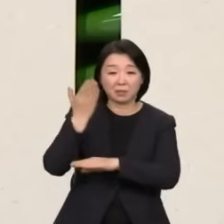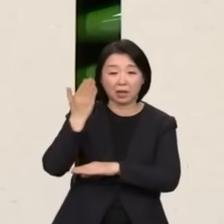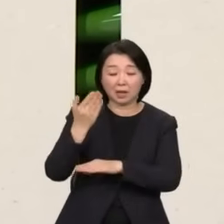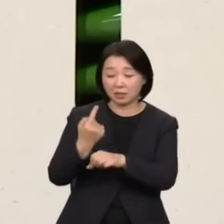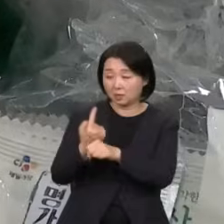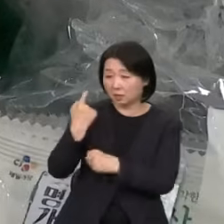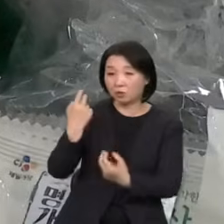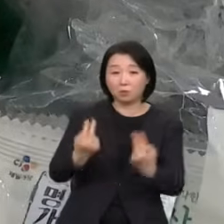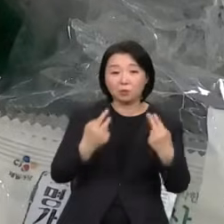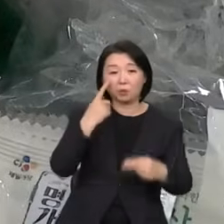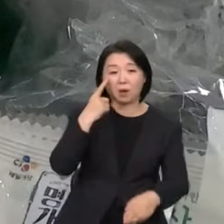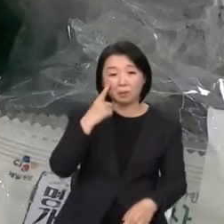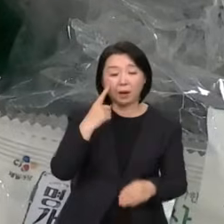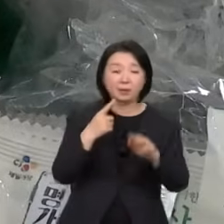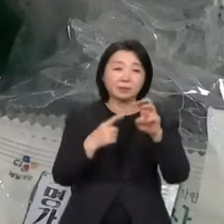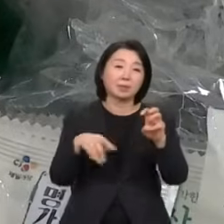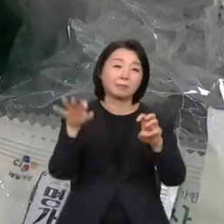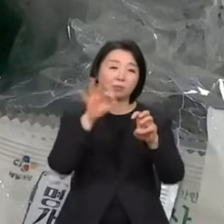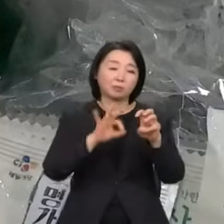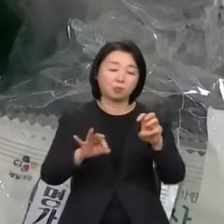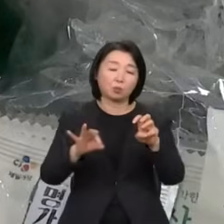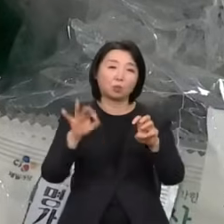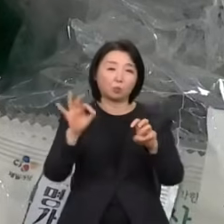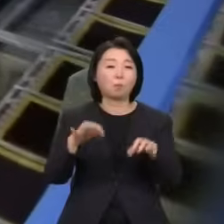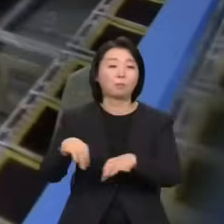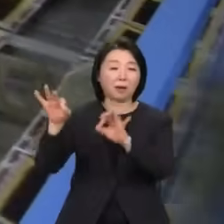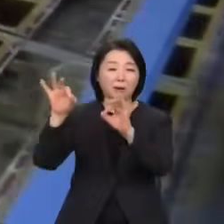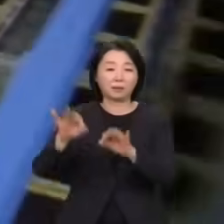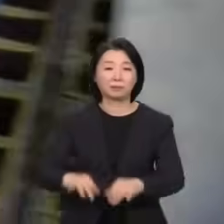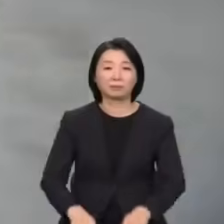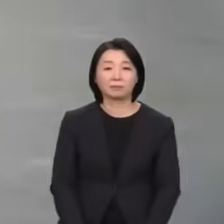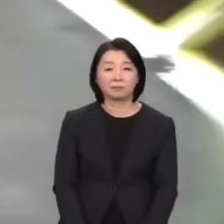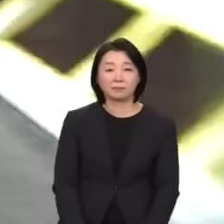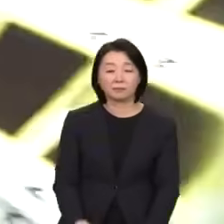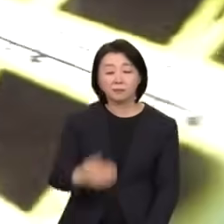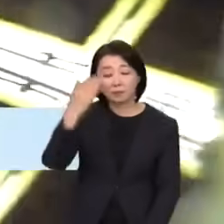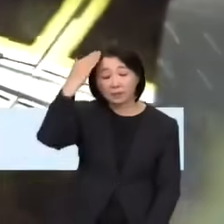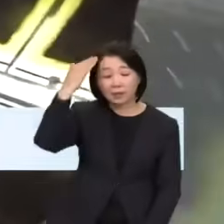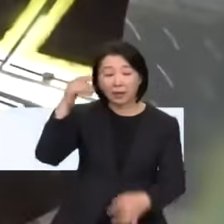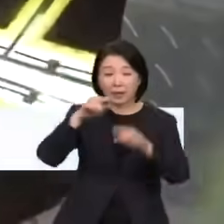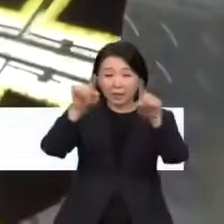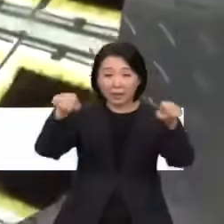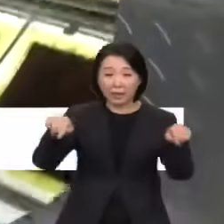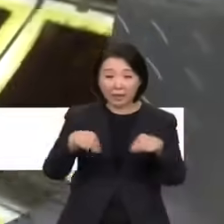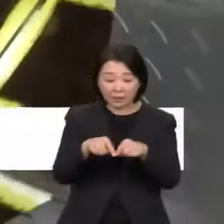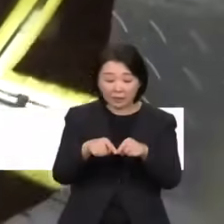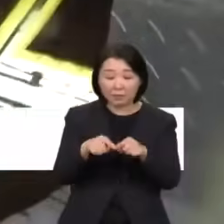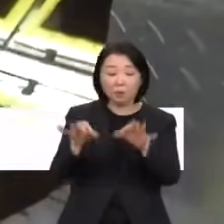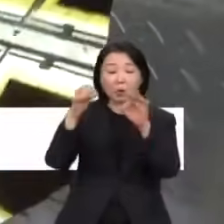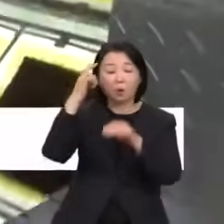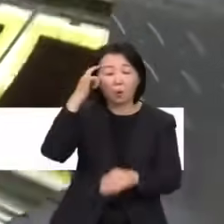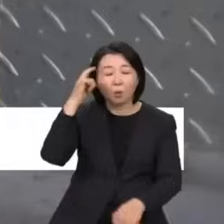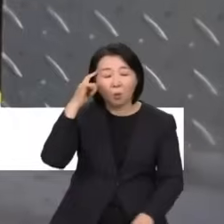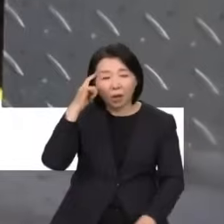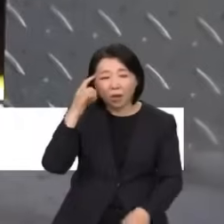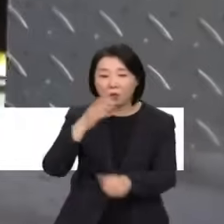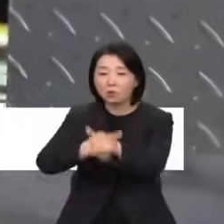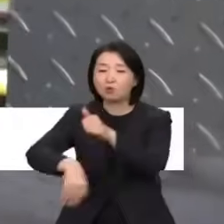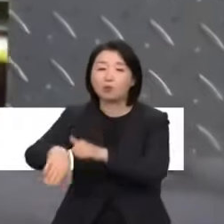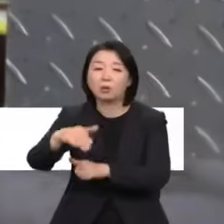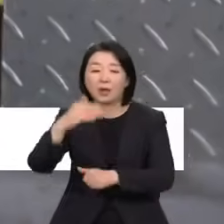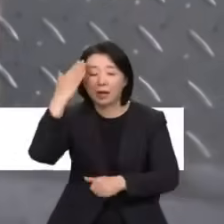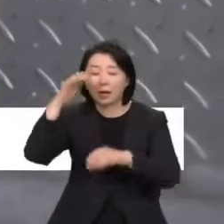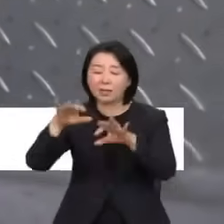전과 비교하면 30% 가까이 올랐습니다. 김 가격이 뛴 건 주변국 원초 흉작으로 김 수출이